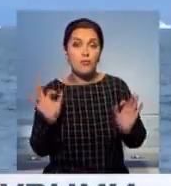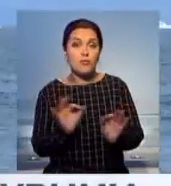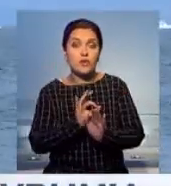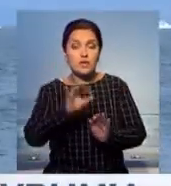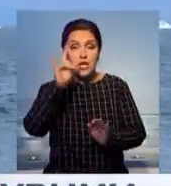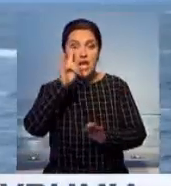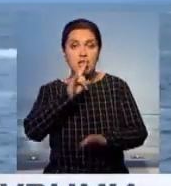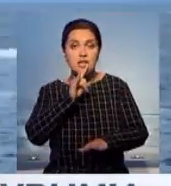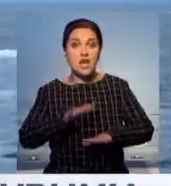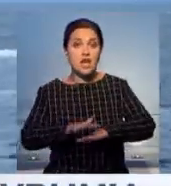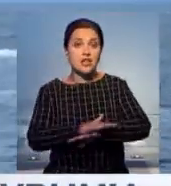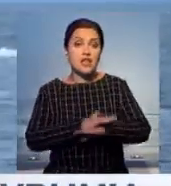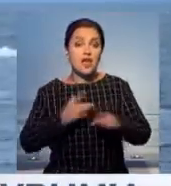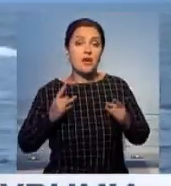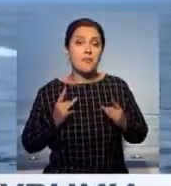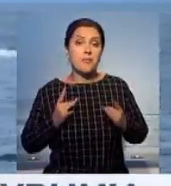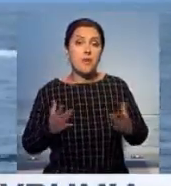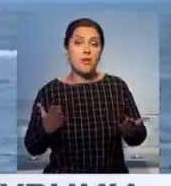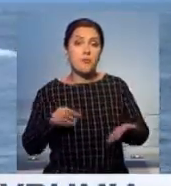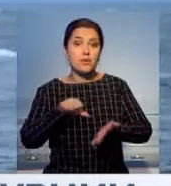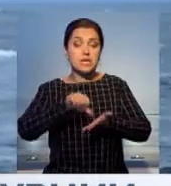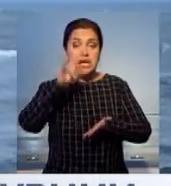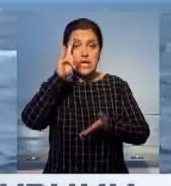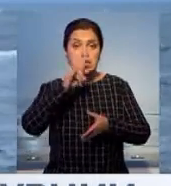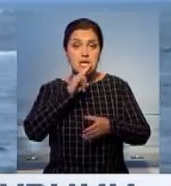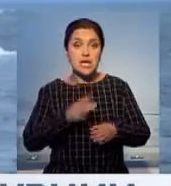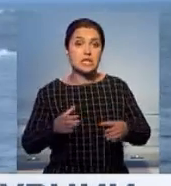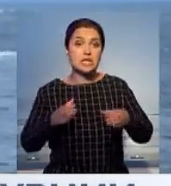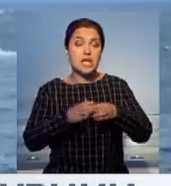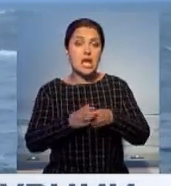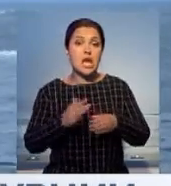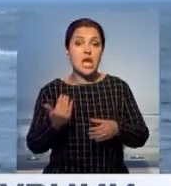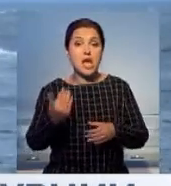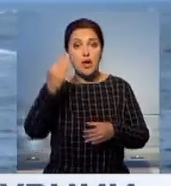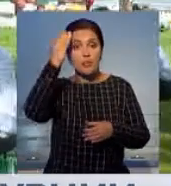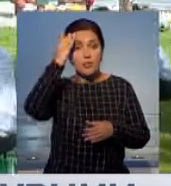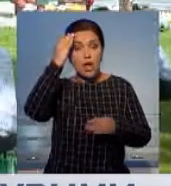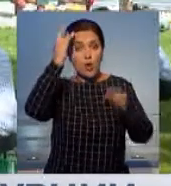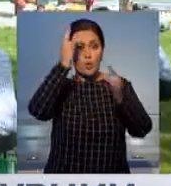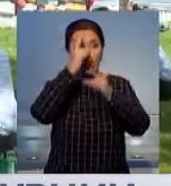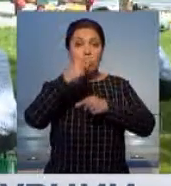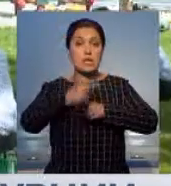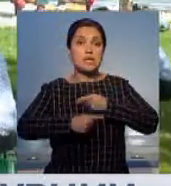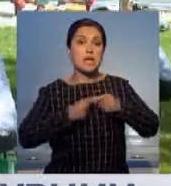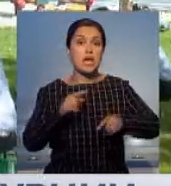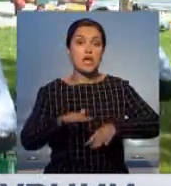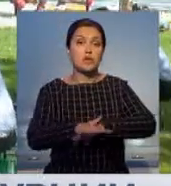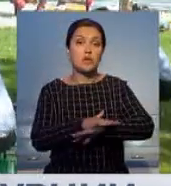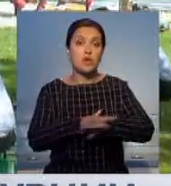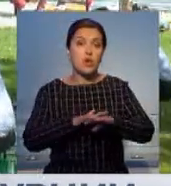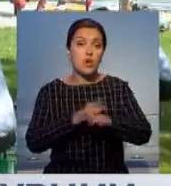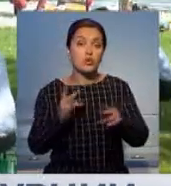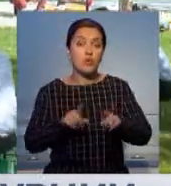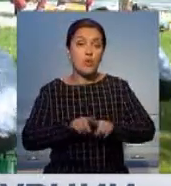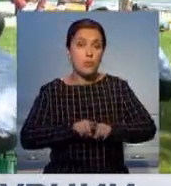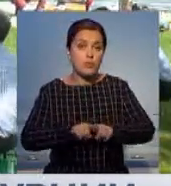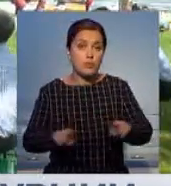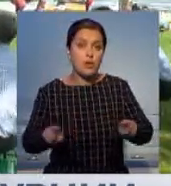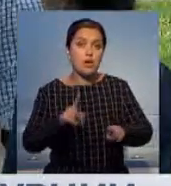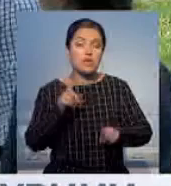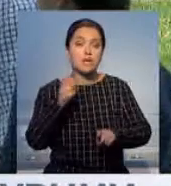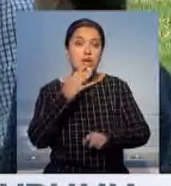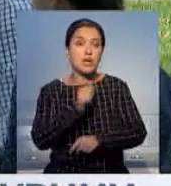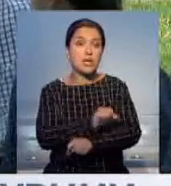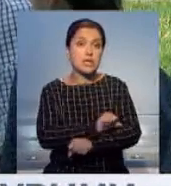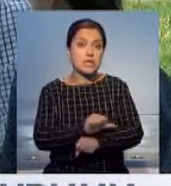народные произведения. Праздник поддержали представители казахской диаспоры. По их мнению, культурное наследие народа необходимо шире пропагандировать за